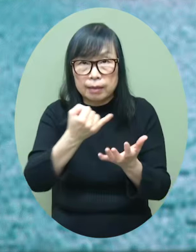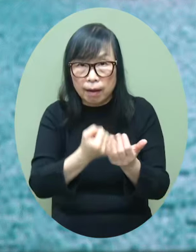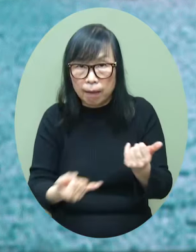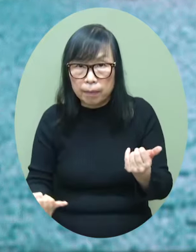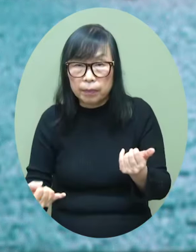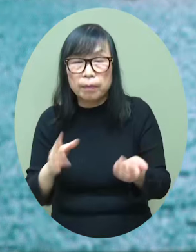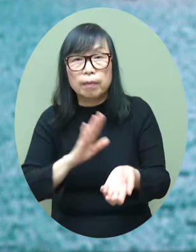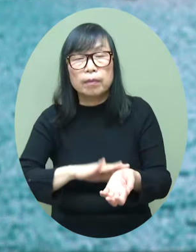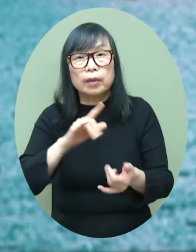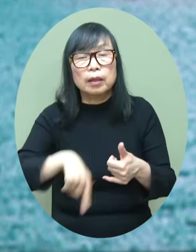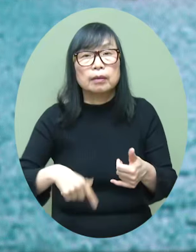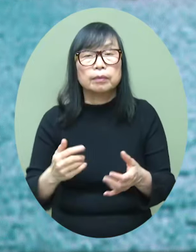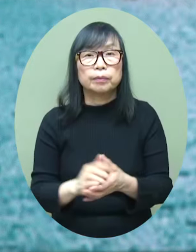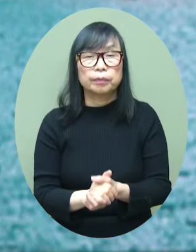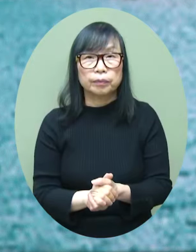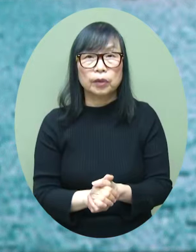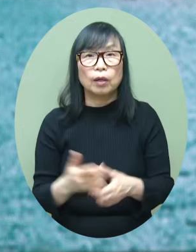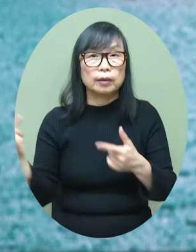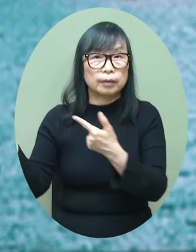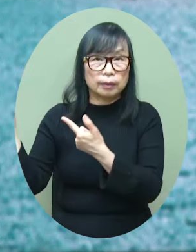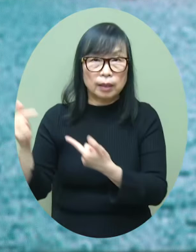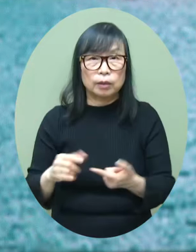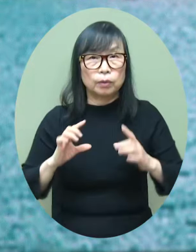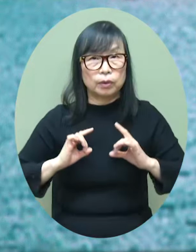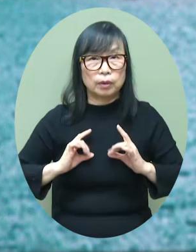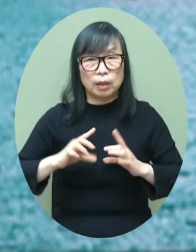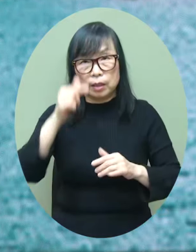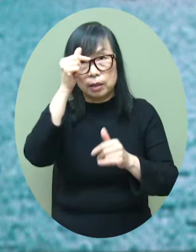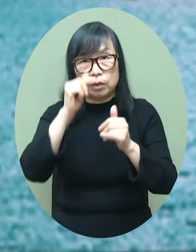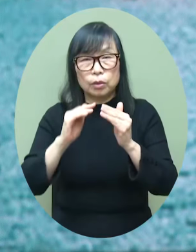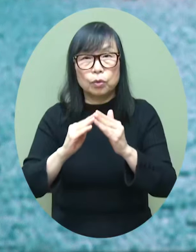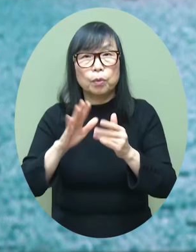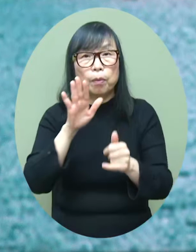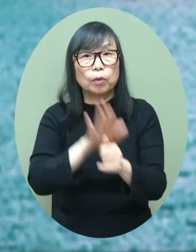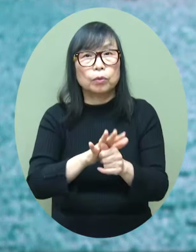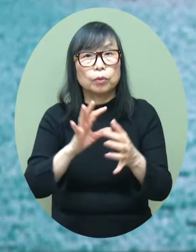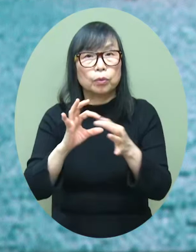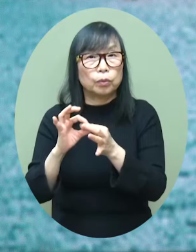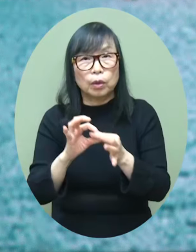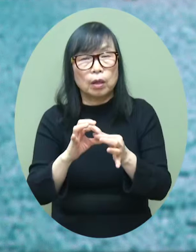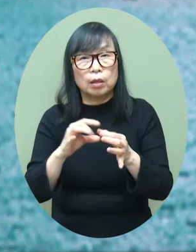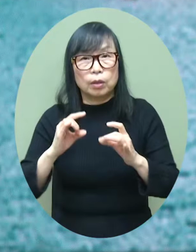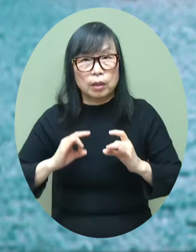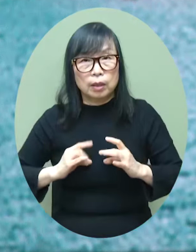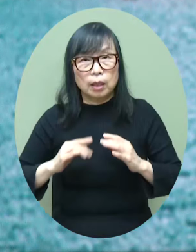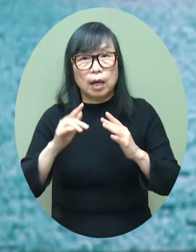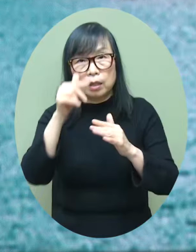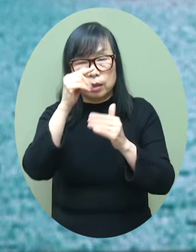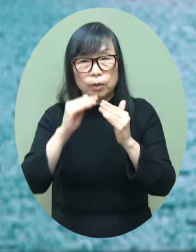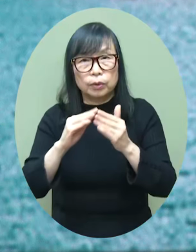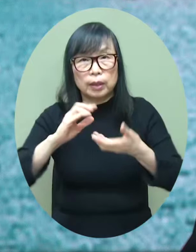的。當然這件事我們都會繼續跟私家醫院保持聯絡的，我們希望進一步跟私家醫院共同協